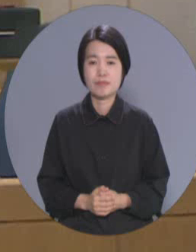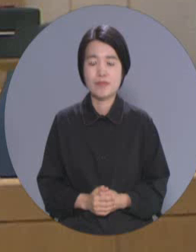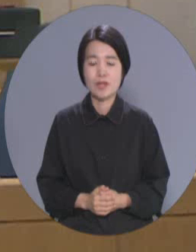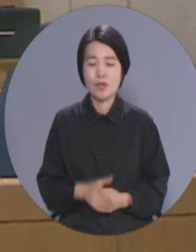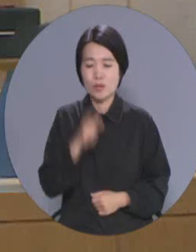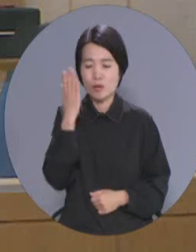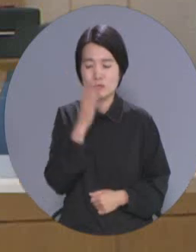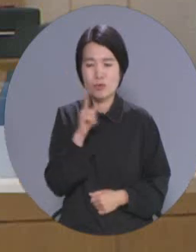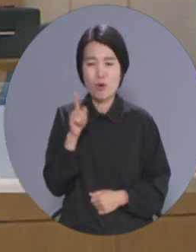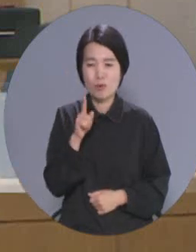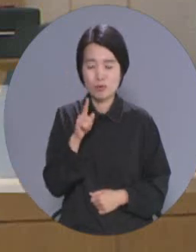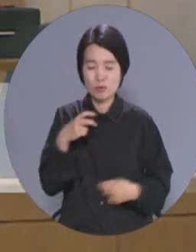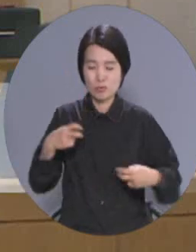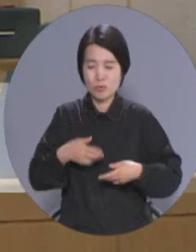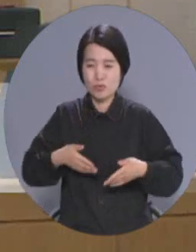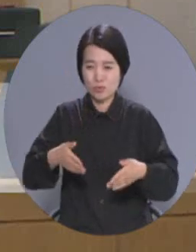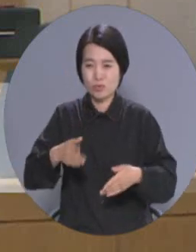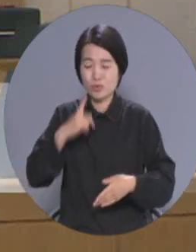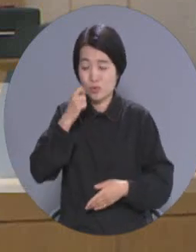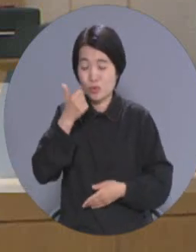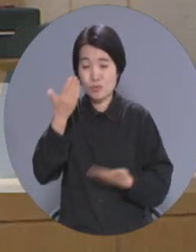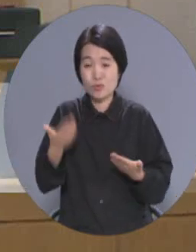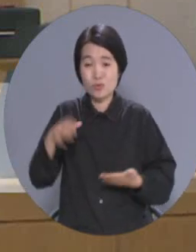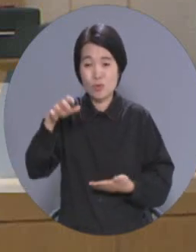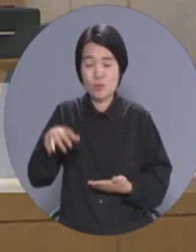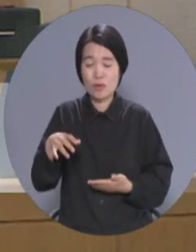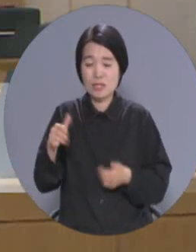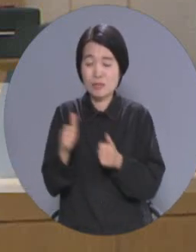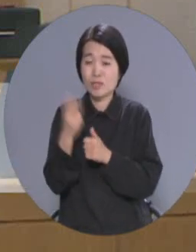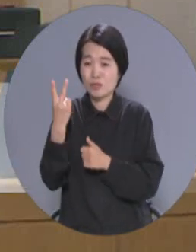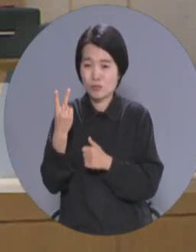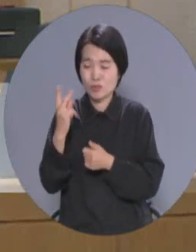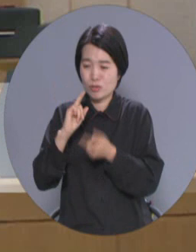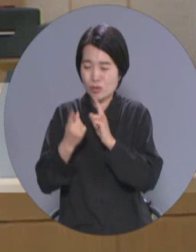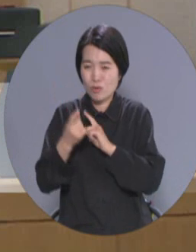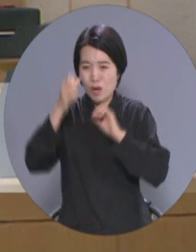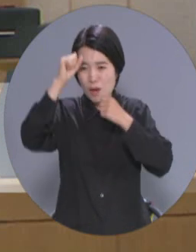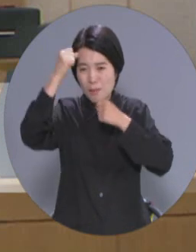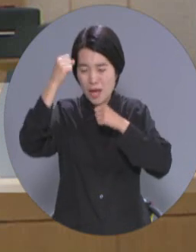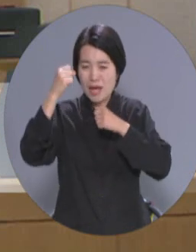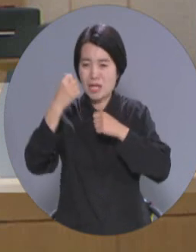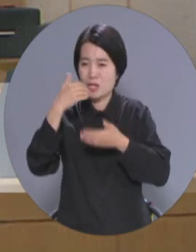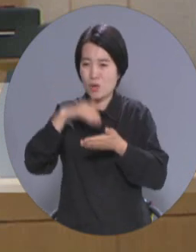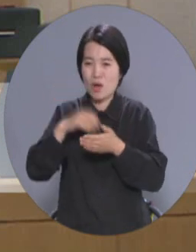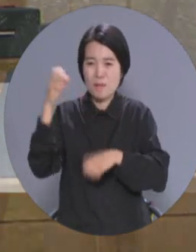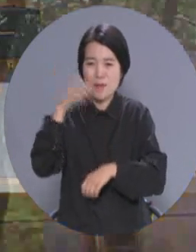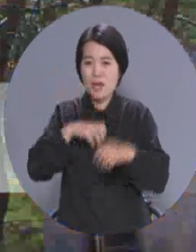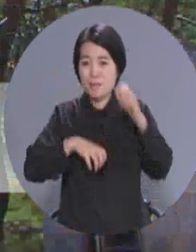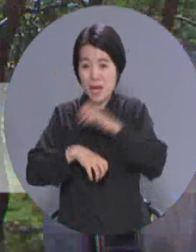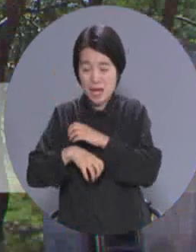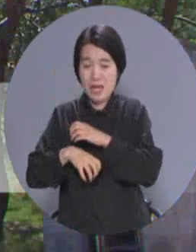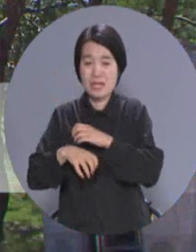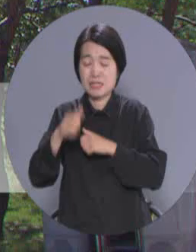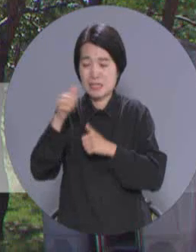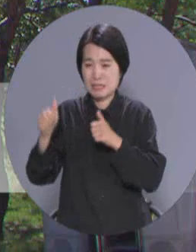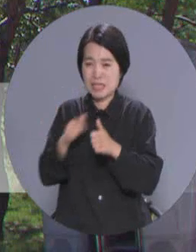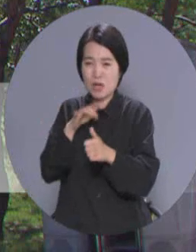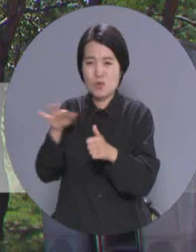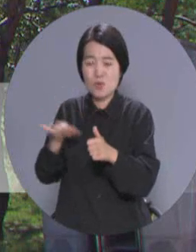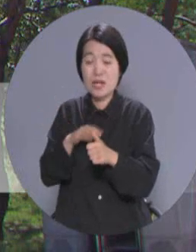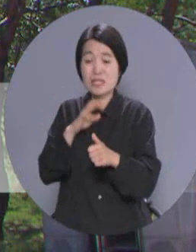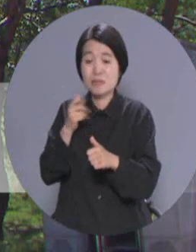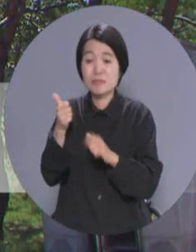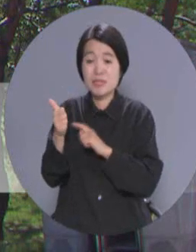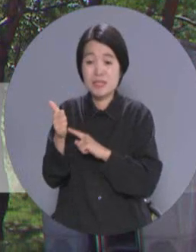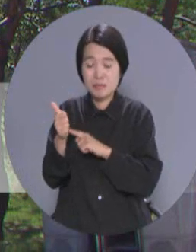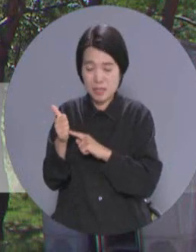여수의 한 조름 쉼터에서 두 남성이 서로 허벅지를 돌로 찍어 한 명이 사망한 사건의 배우자인 30대 남성이